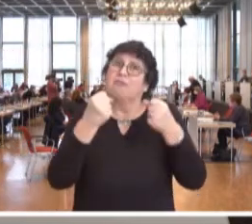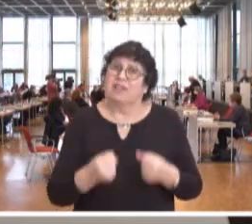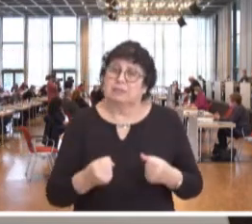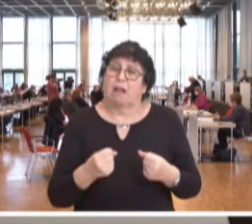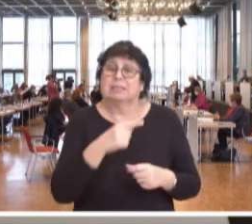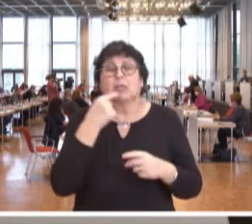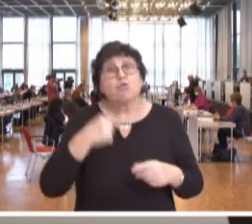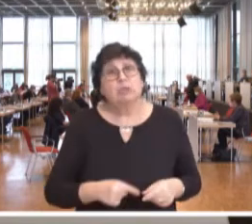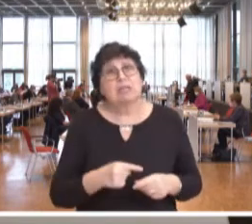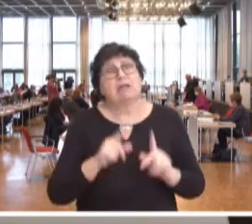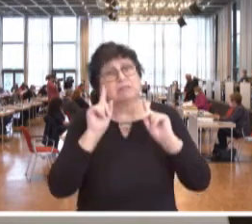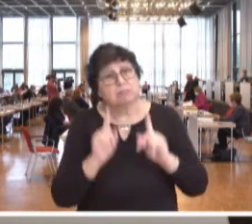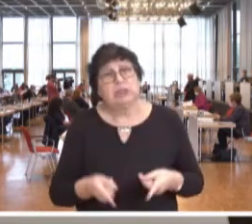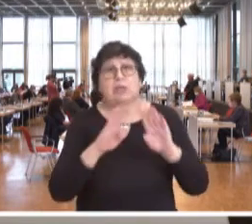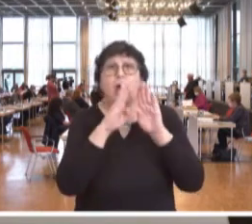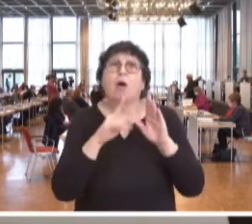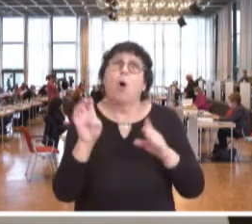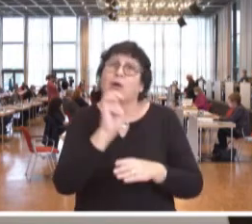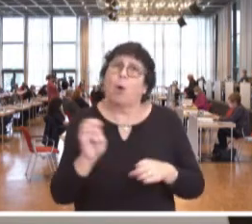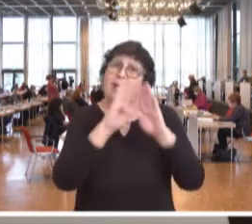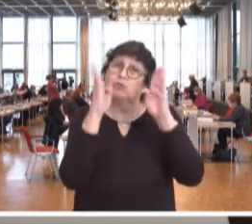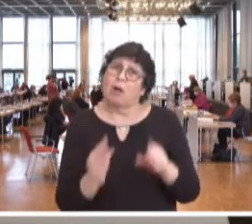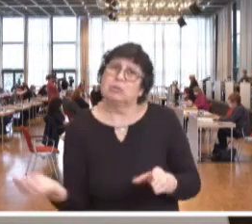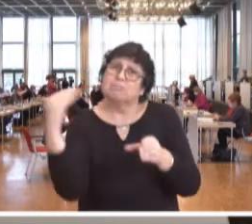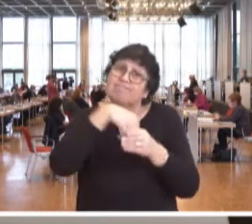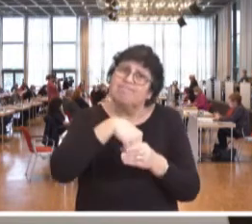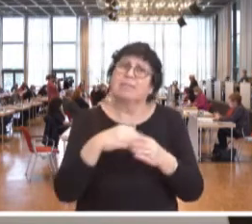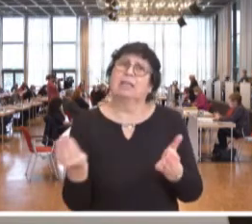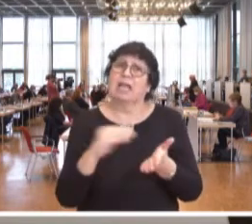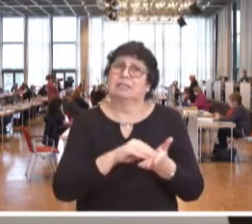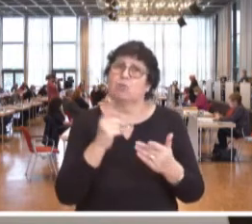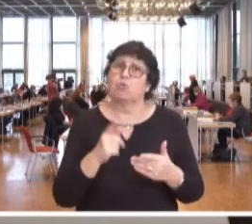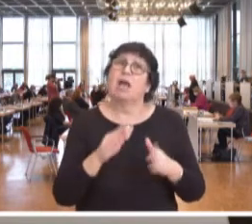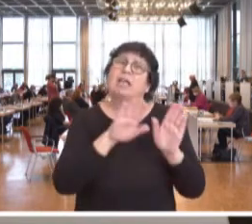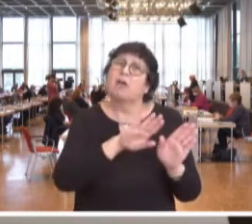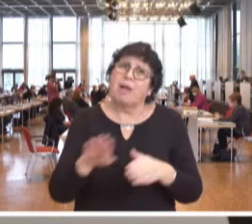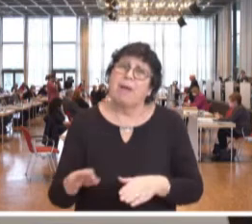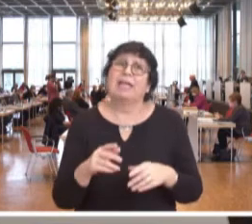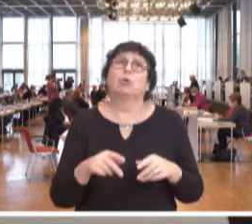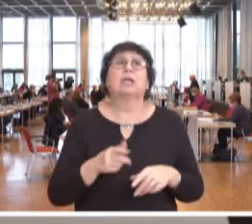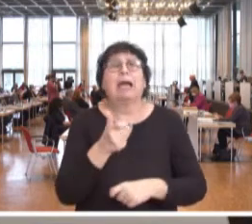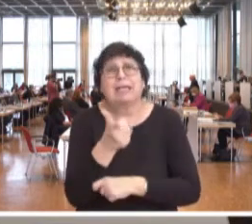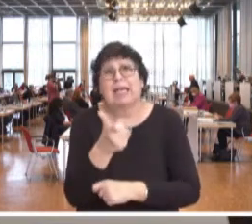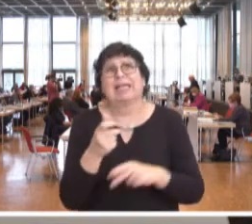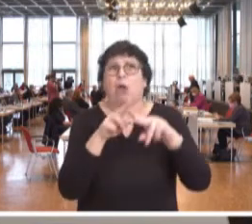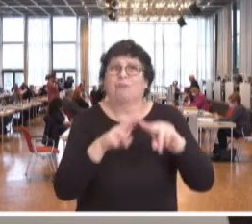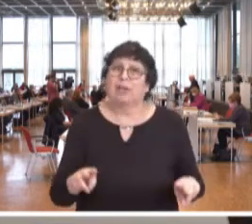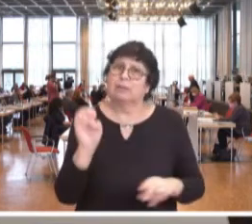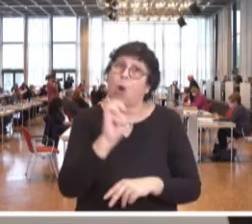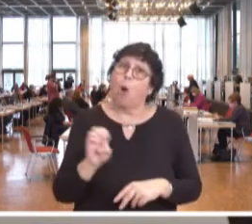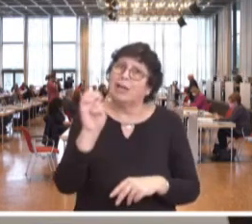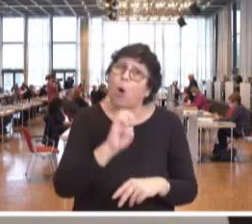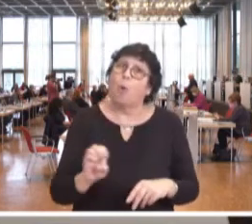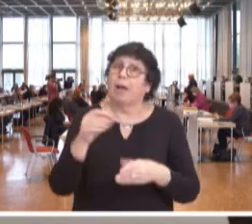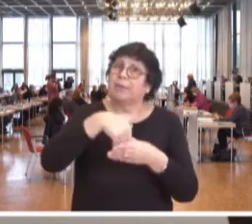dass Russland zum europäischen Haus gehört. Und wenn es um die Vermeidung von Krieg und Frieden in Europa geht, dann sollten wir eben die alte